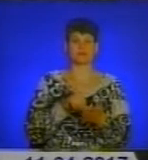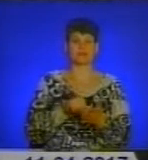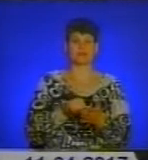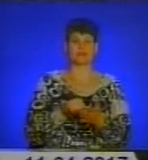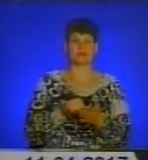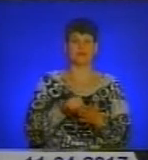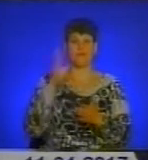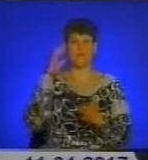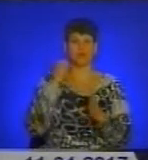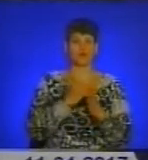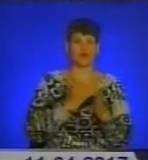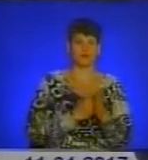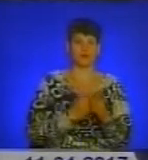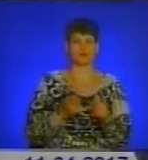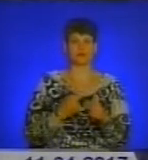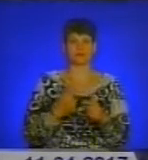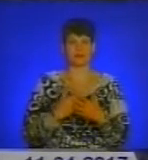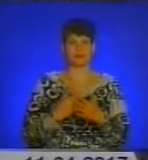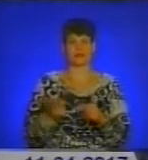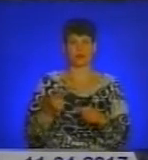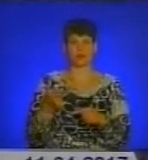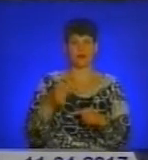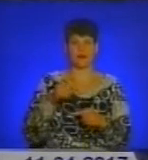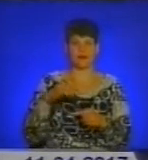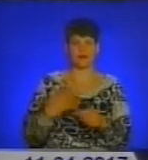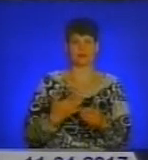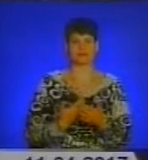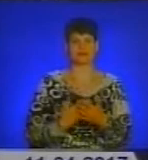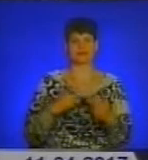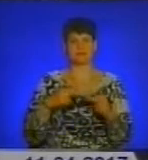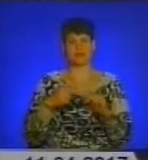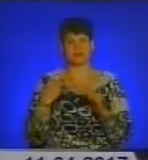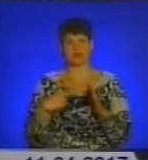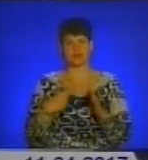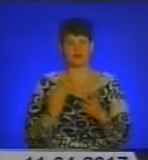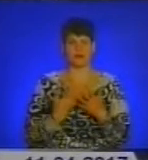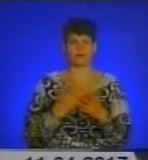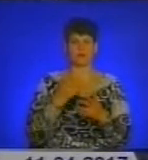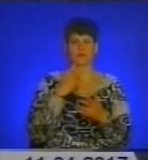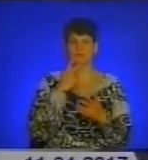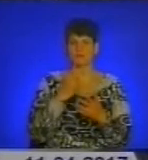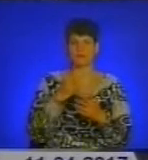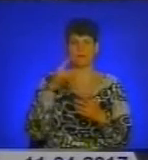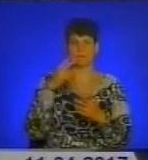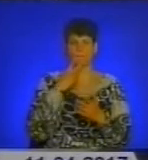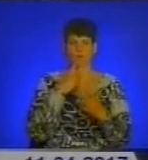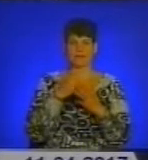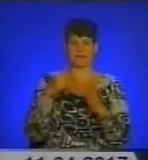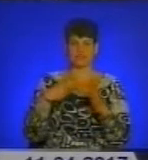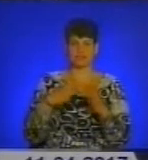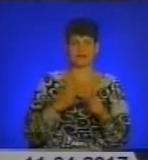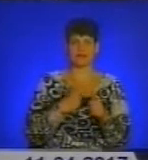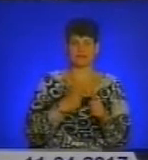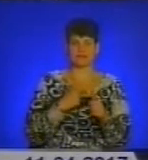служб водоканалу, Тернопільгаз, під приводом заміни лічильника або зняття показників,